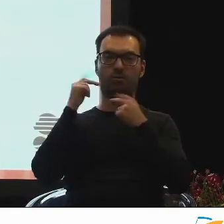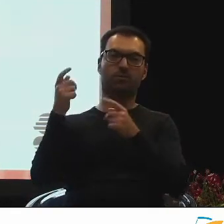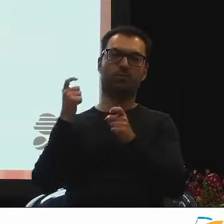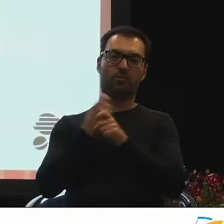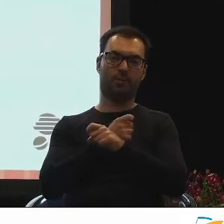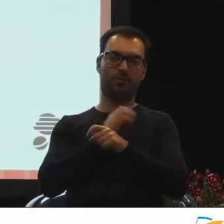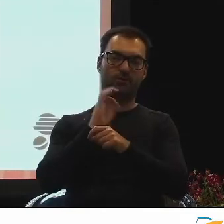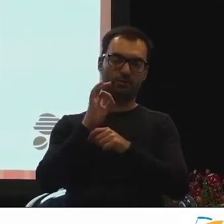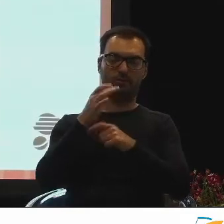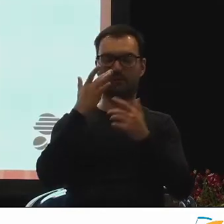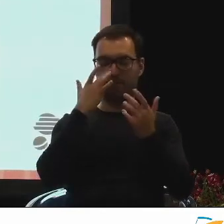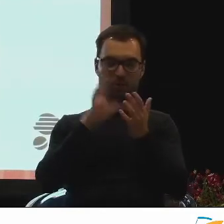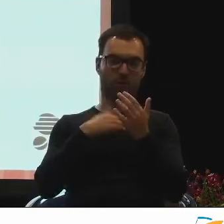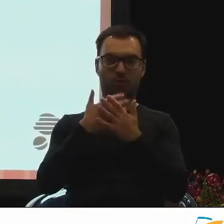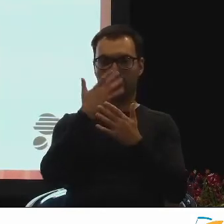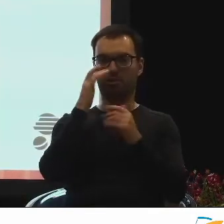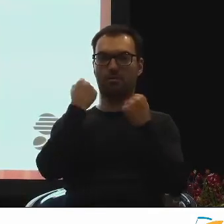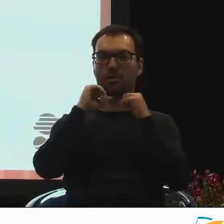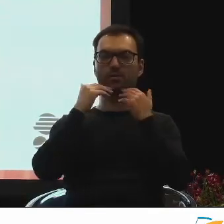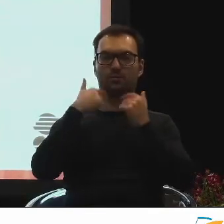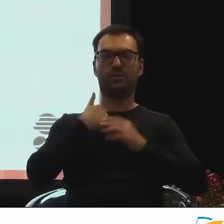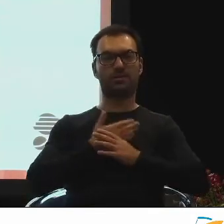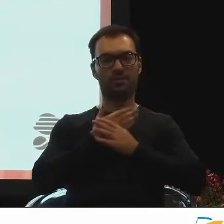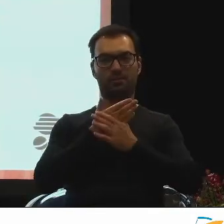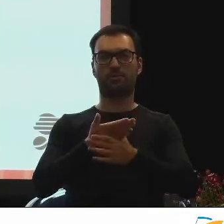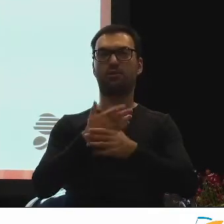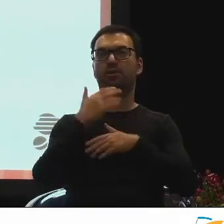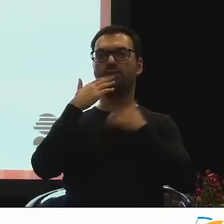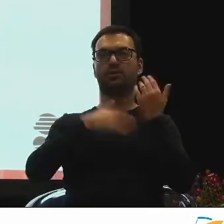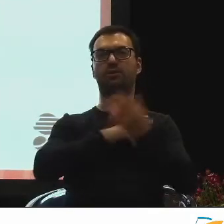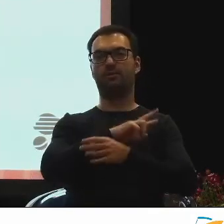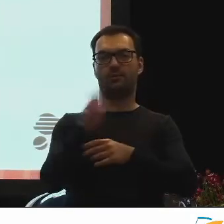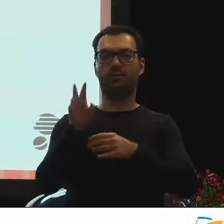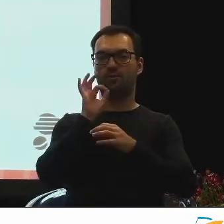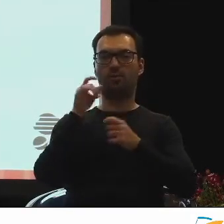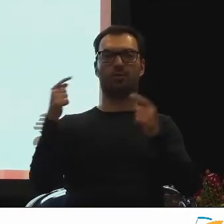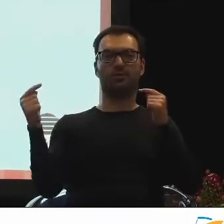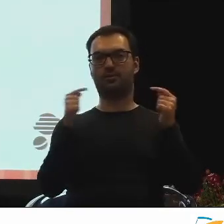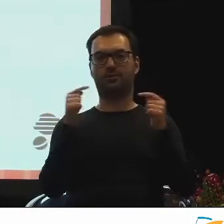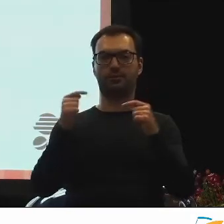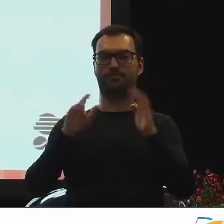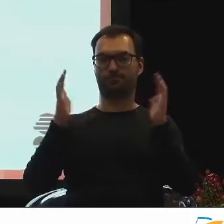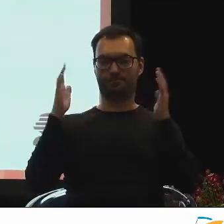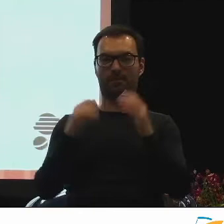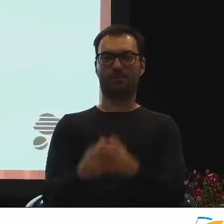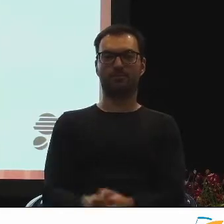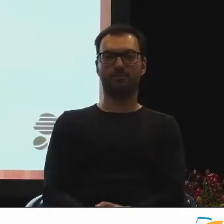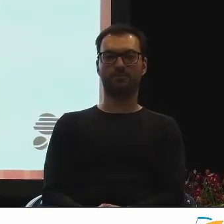wrócić. Drodzy Państwo, bardzo serdecznie dziękuję za zaproszenie i chciałbym życzyć Państwu dobrych obrad.